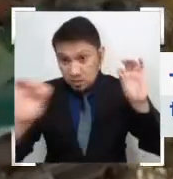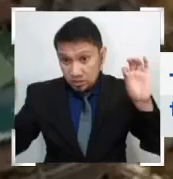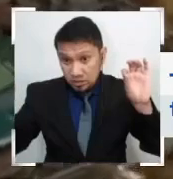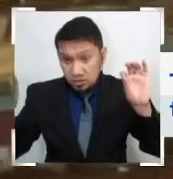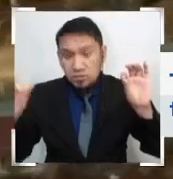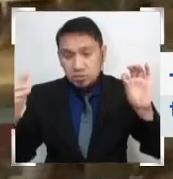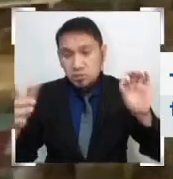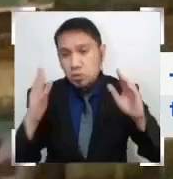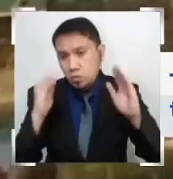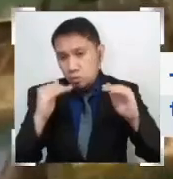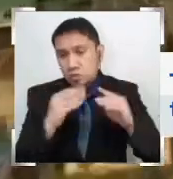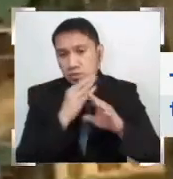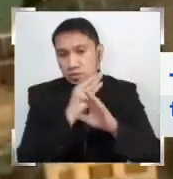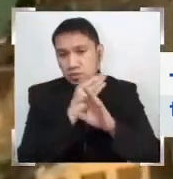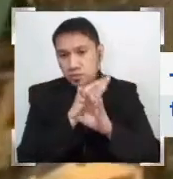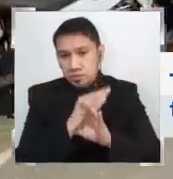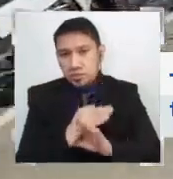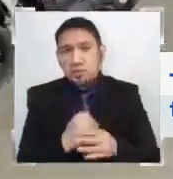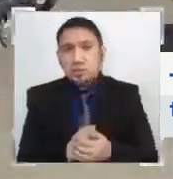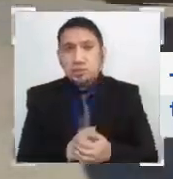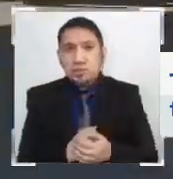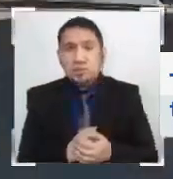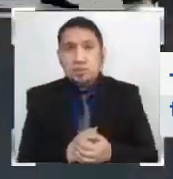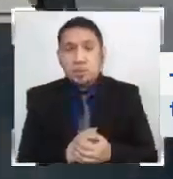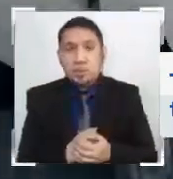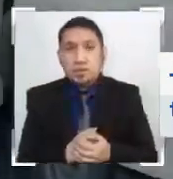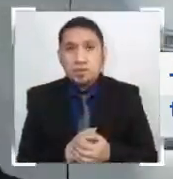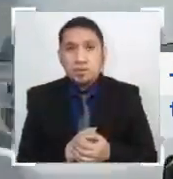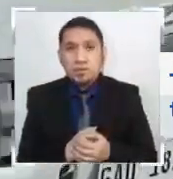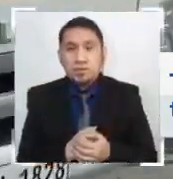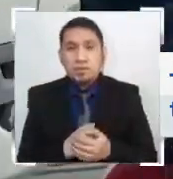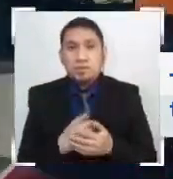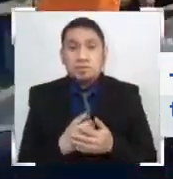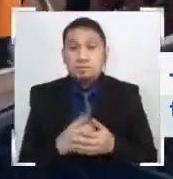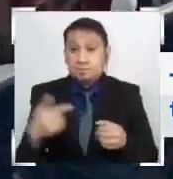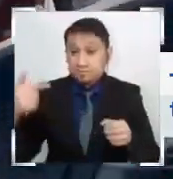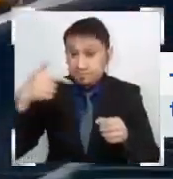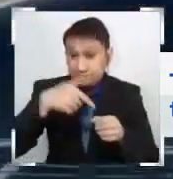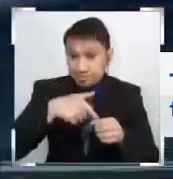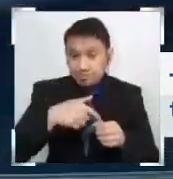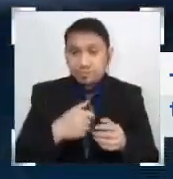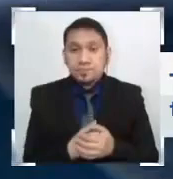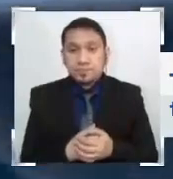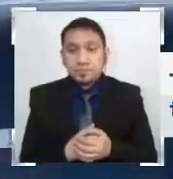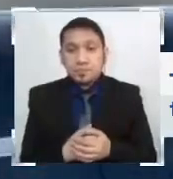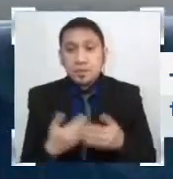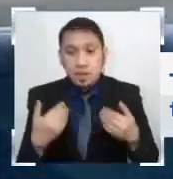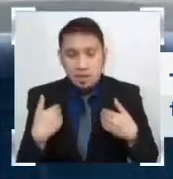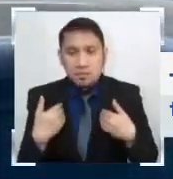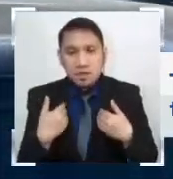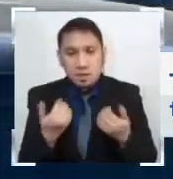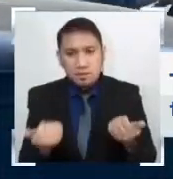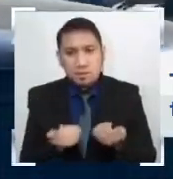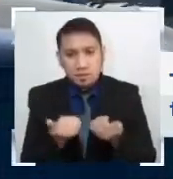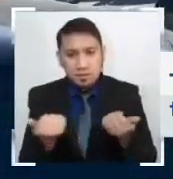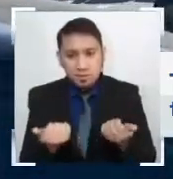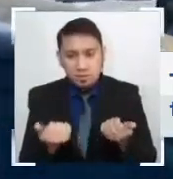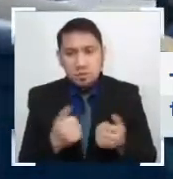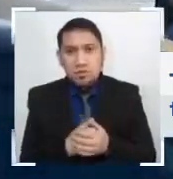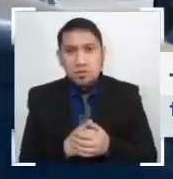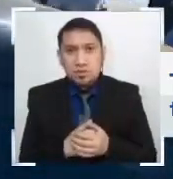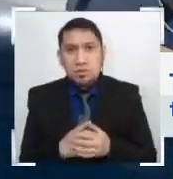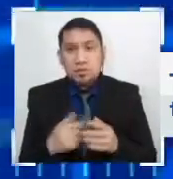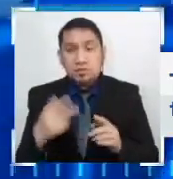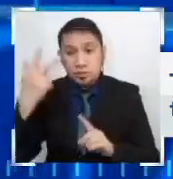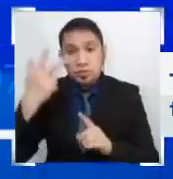ang Siargao at Dinagat Islands. Pagdating sa petroleum products gaya ng gasolina, may sapat na supply pa namang tatagal pa ng 3 linggo